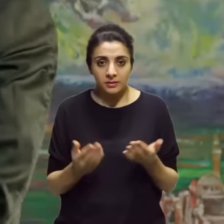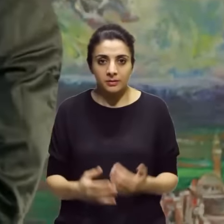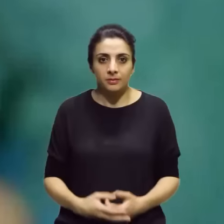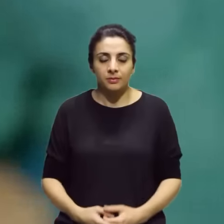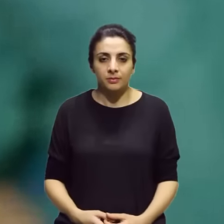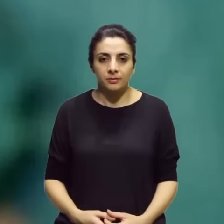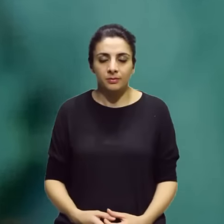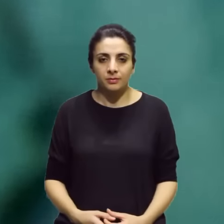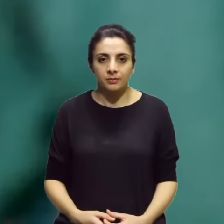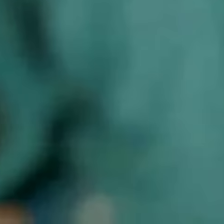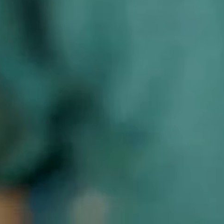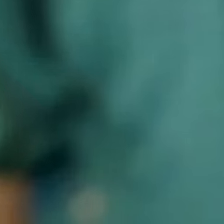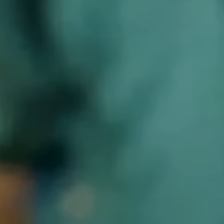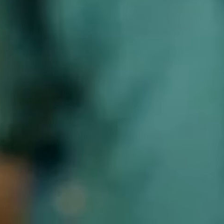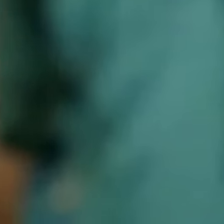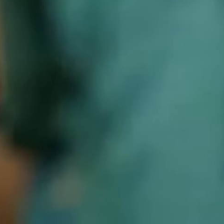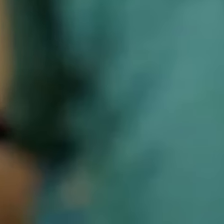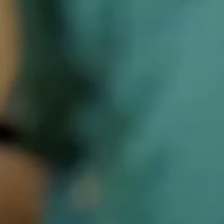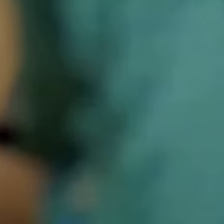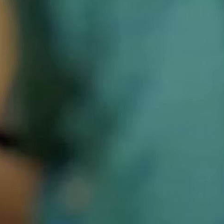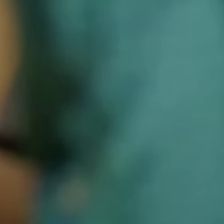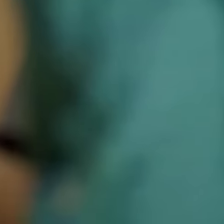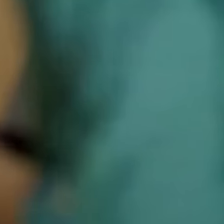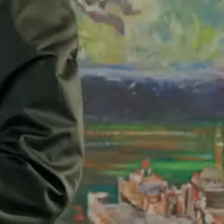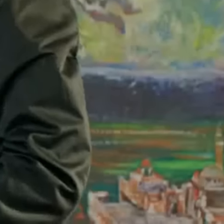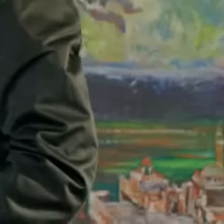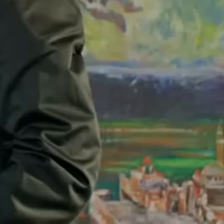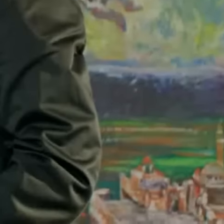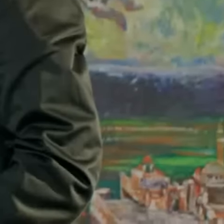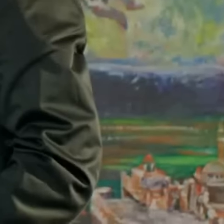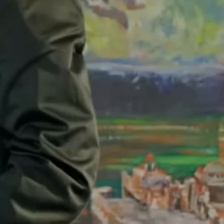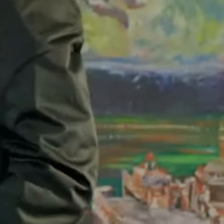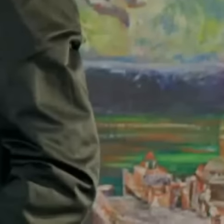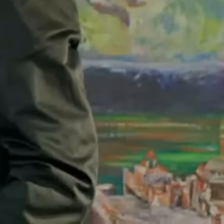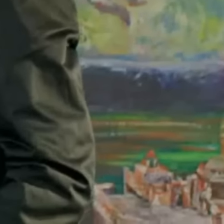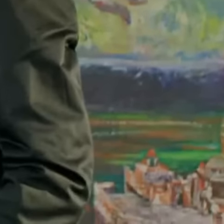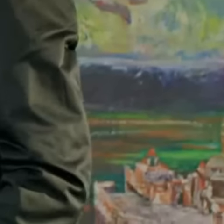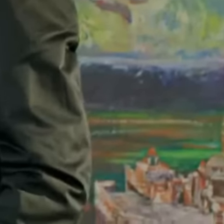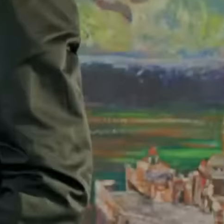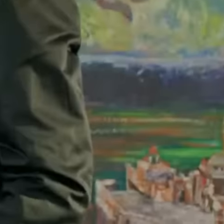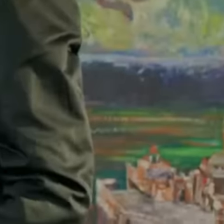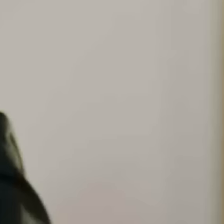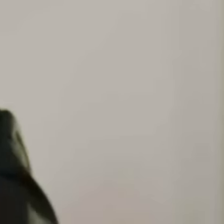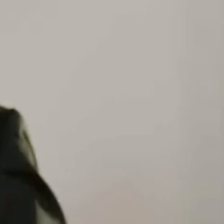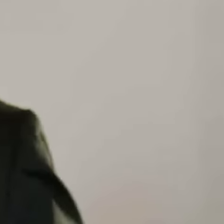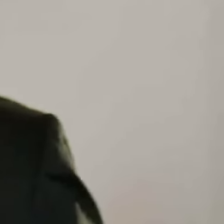Birbirlerinden ayrıldılar. Sevinç Reyhan'a bakıyor. Yakalanmışlığın telaşı ve kaygısıyla Sevinç'e döndüler.